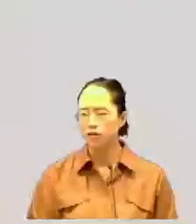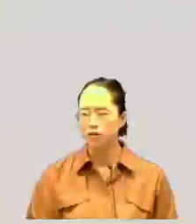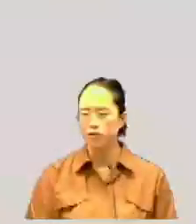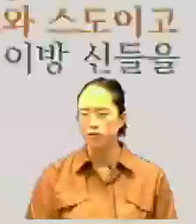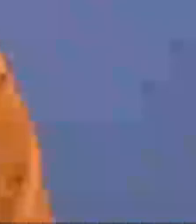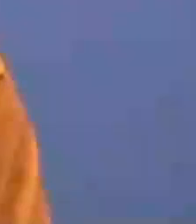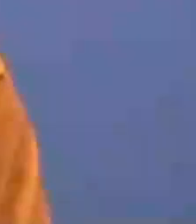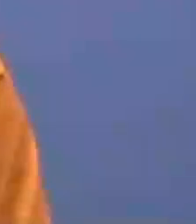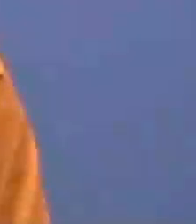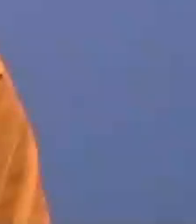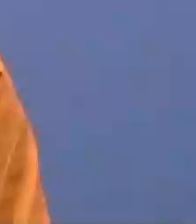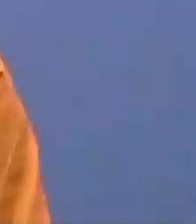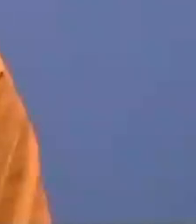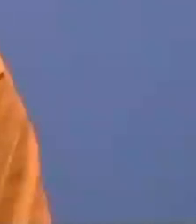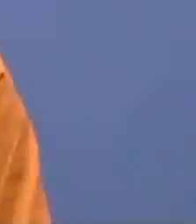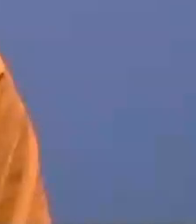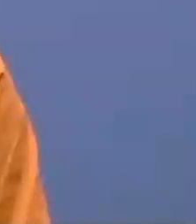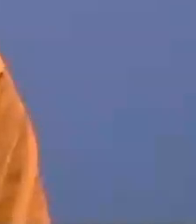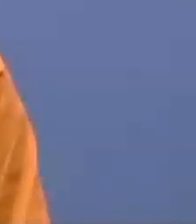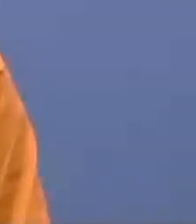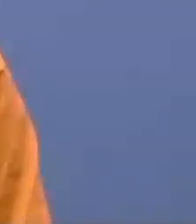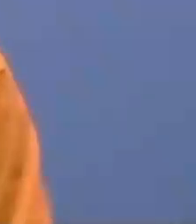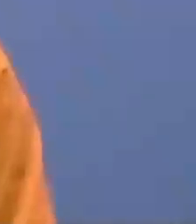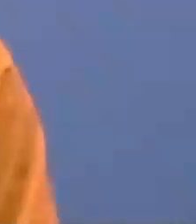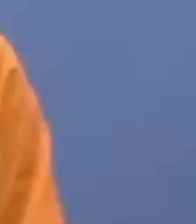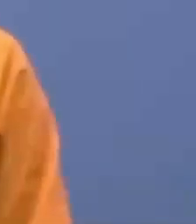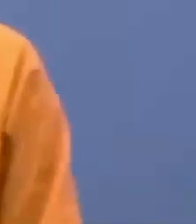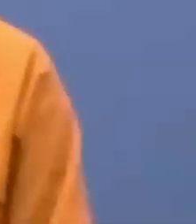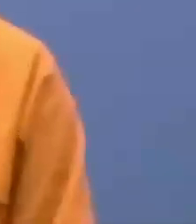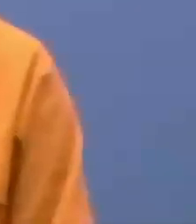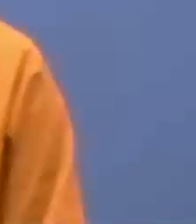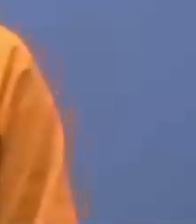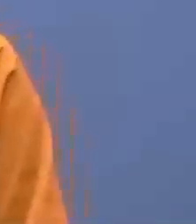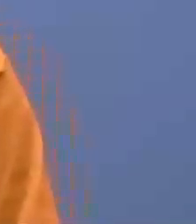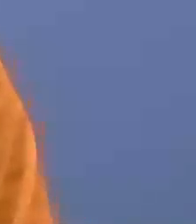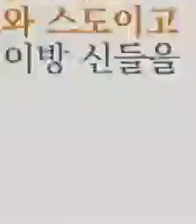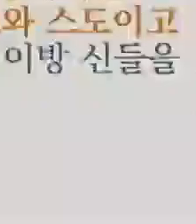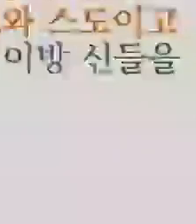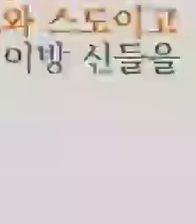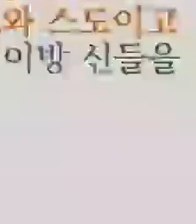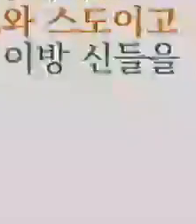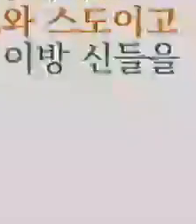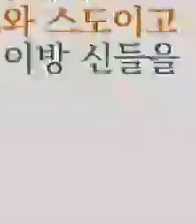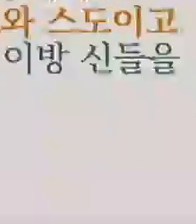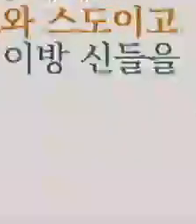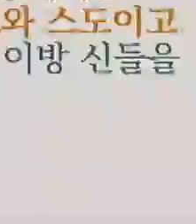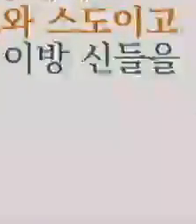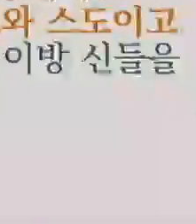Andrew 同样也应该在学校也在学校做这样的辩论，是吧？